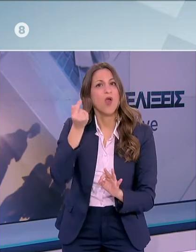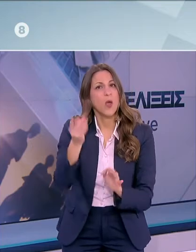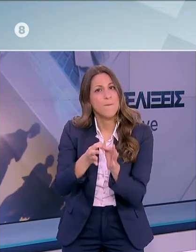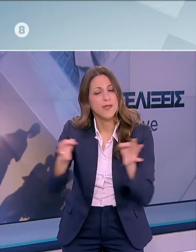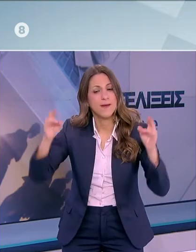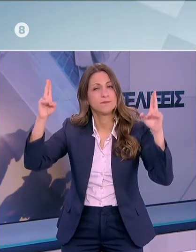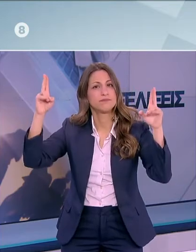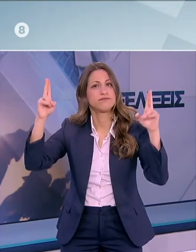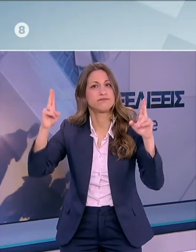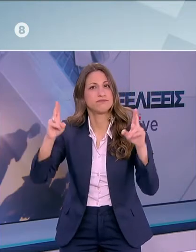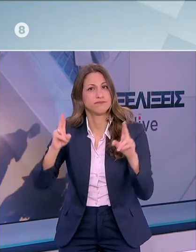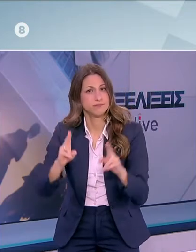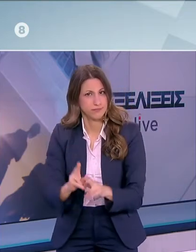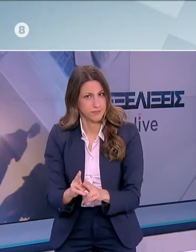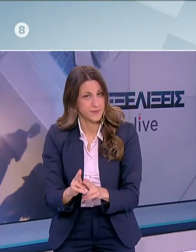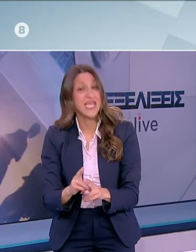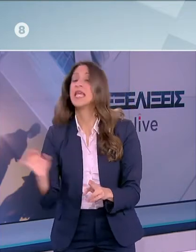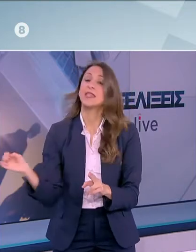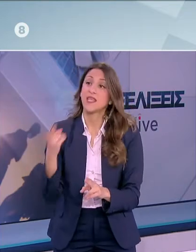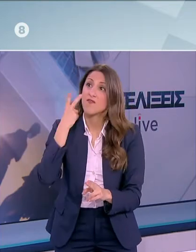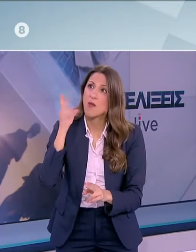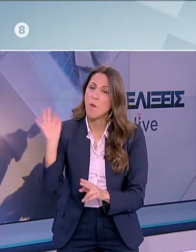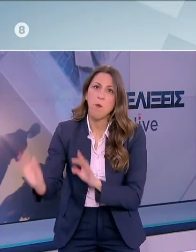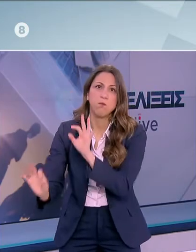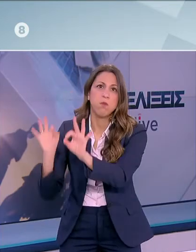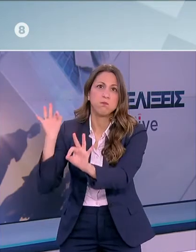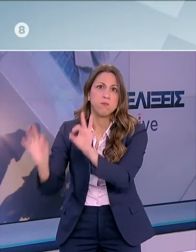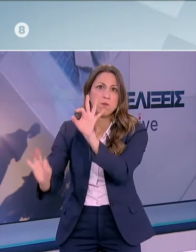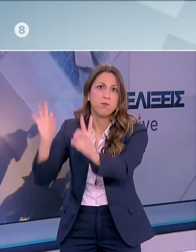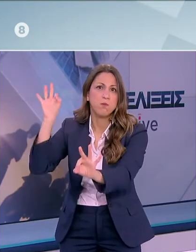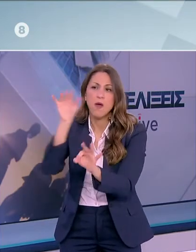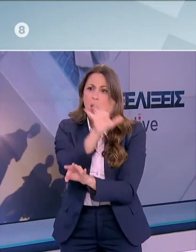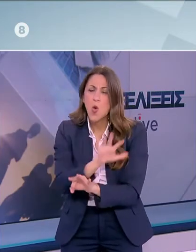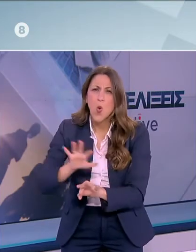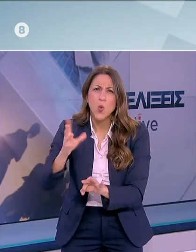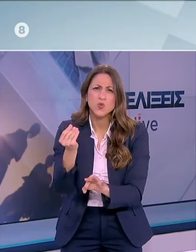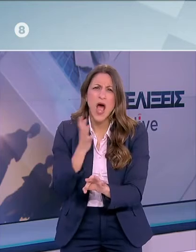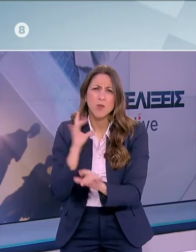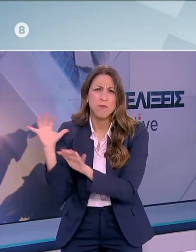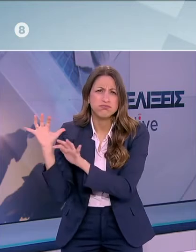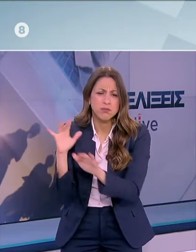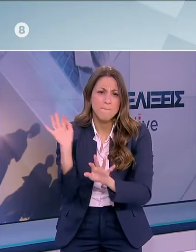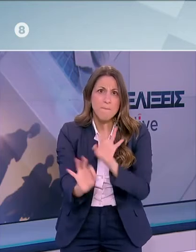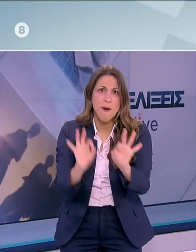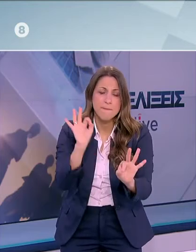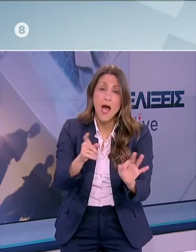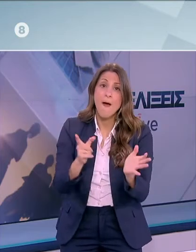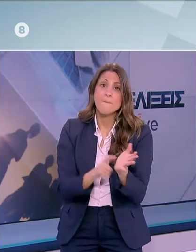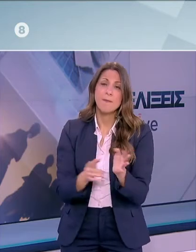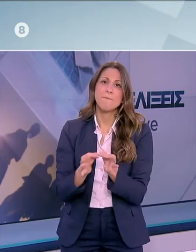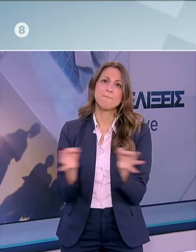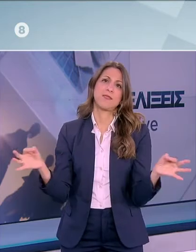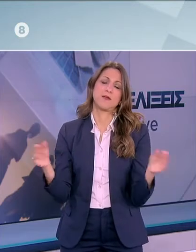νέα μέτρα. Όσο υπάρχουν συνεχιζόμενες επιδημίες σε κάποιες περιοχές, σε χώρους υψηλού κινδύνου, πρέπει να παραμένουμε σε επιφυλακή.